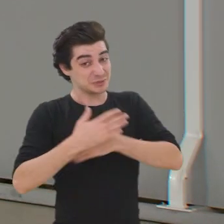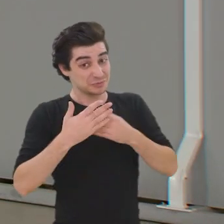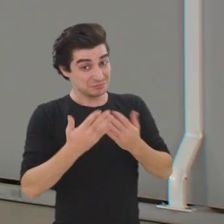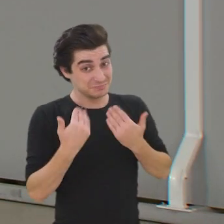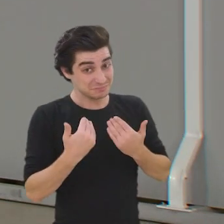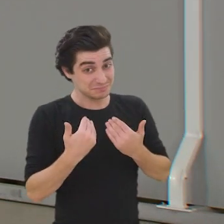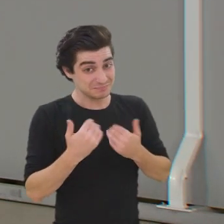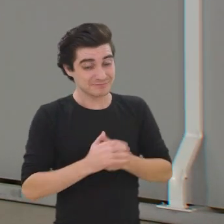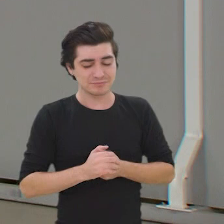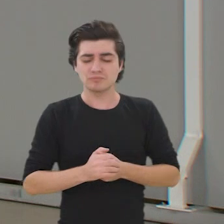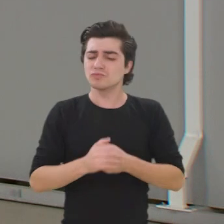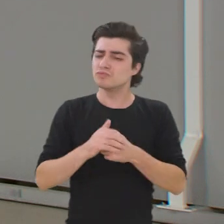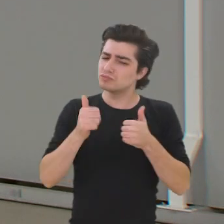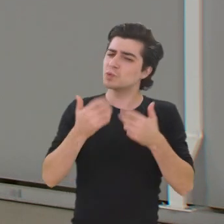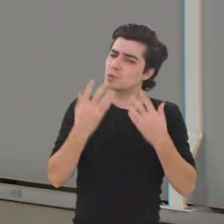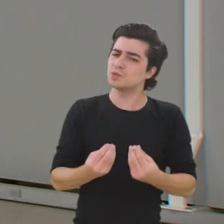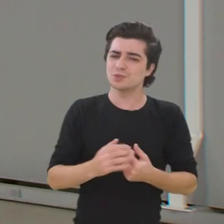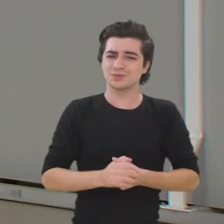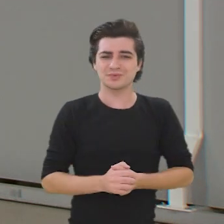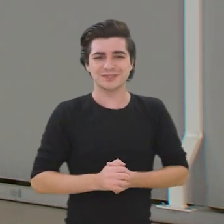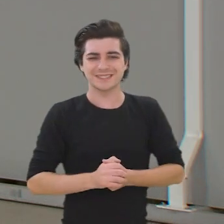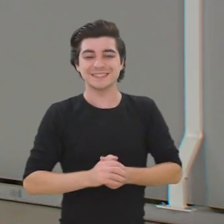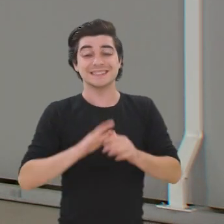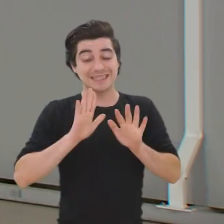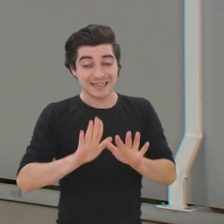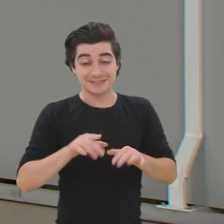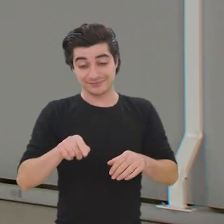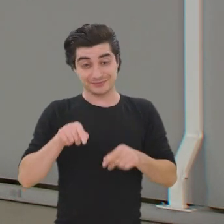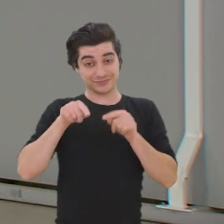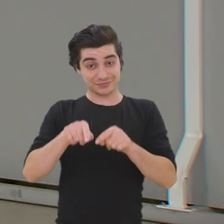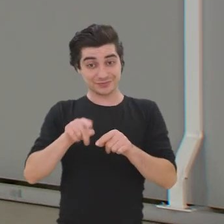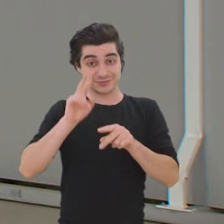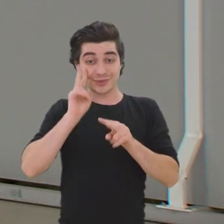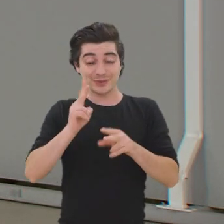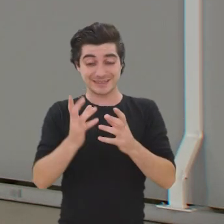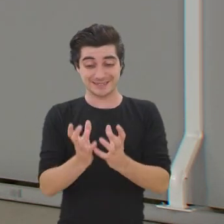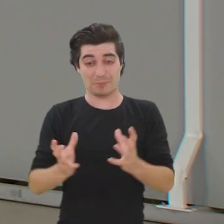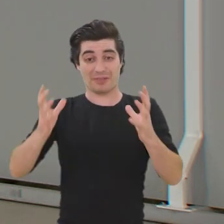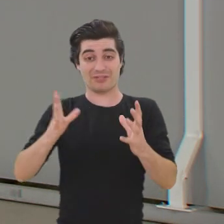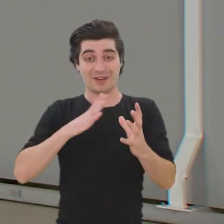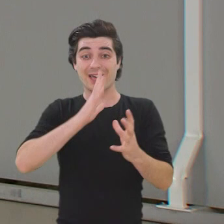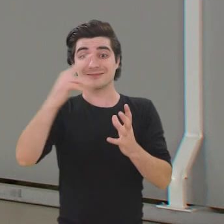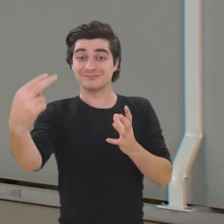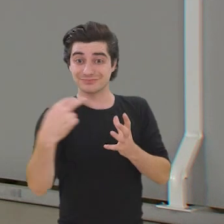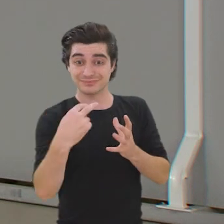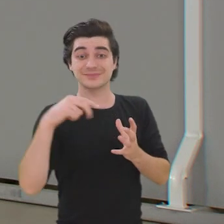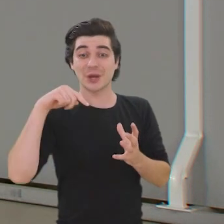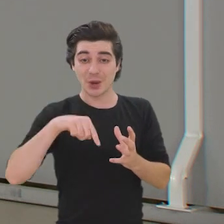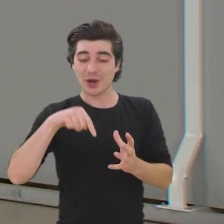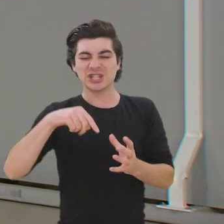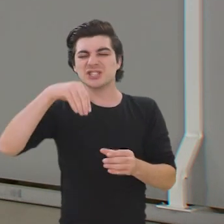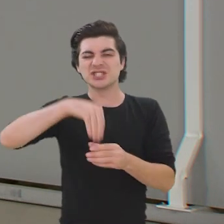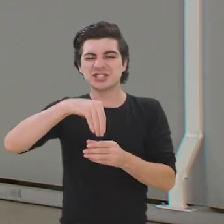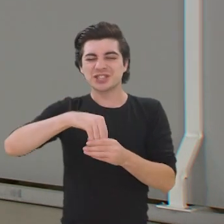musun bunun için? Alırım. Tamam, çok iyisin. Şimdi burada görmüş olduğum bir sepet var. Hepiniz de görüyorsunuz. Bu kutunun